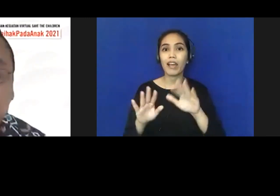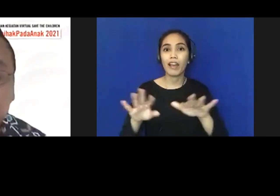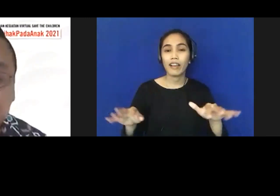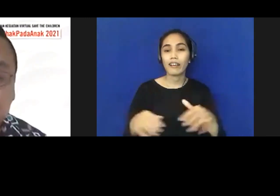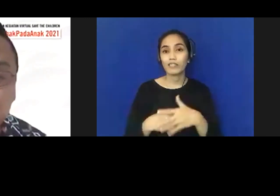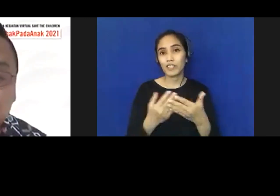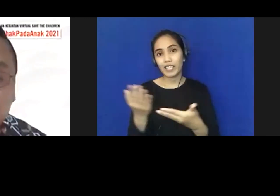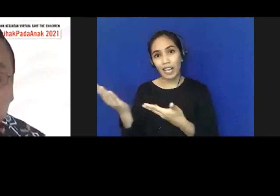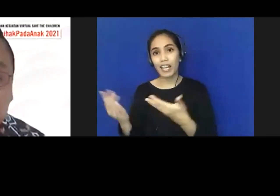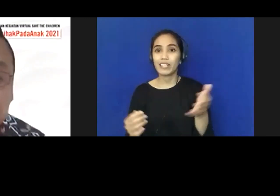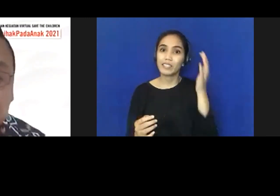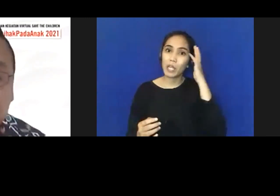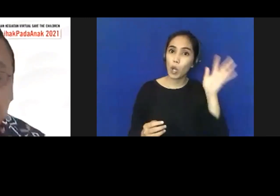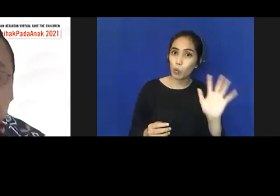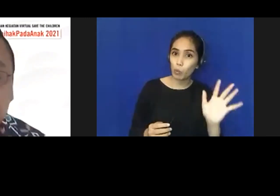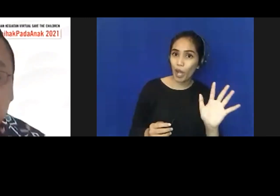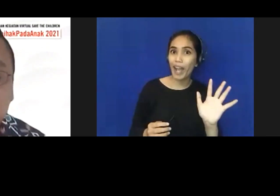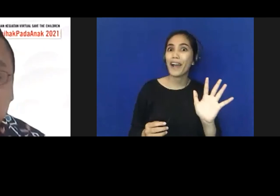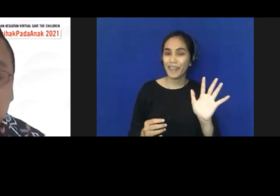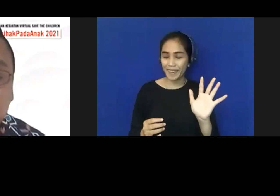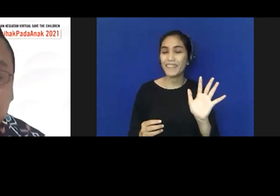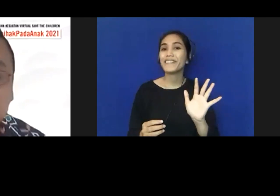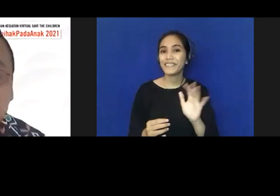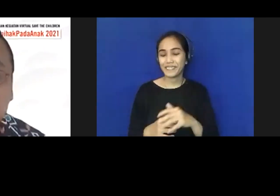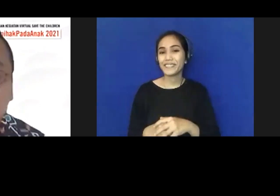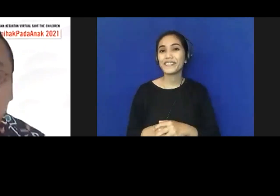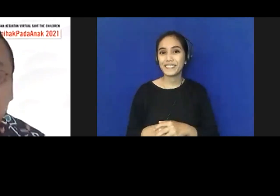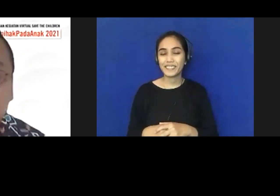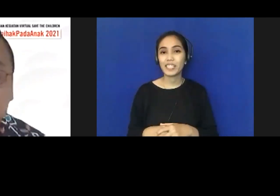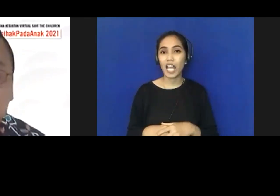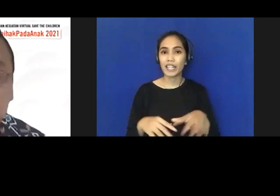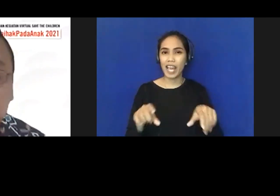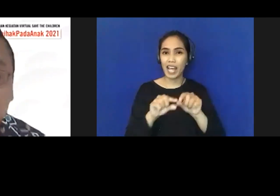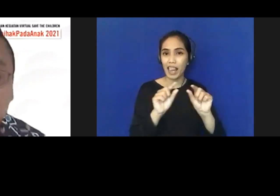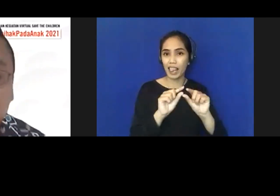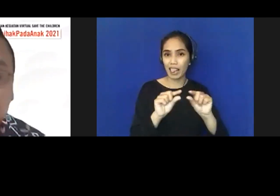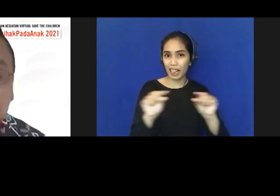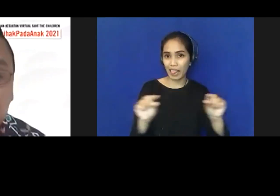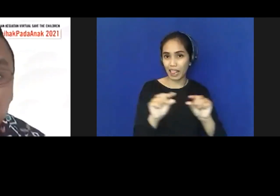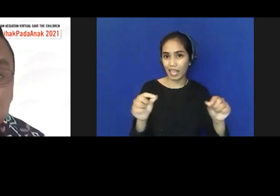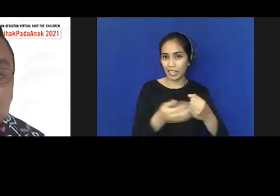jangan lupa tadi bisa lihat linknya ada di chatbox atau mungkin di poster yang